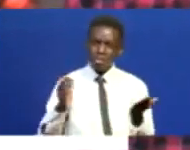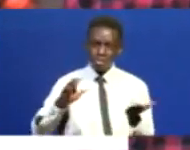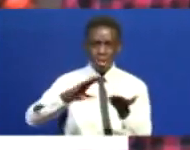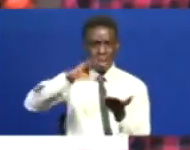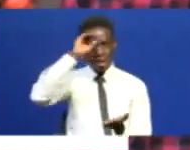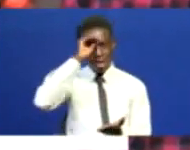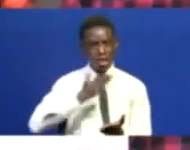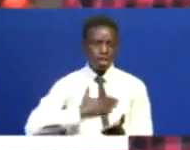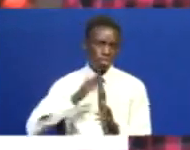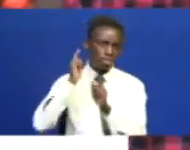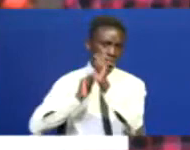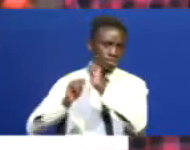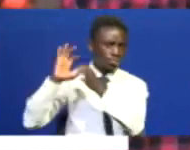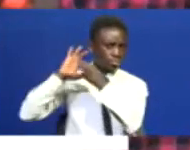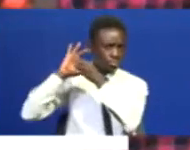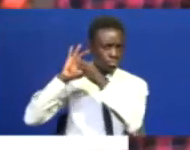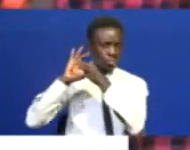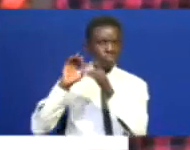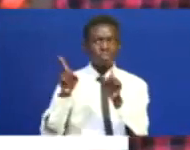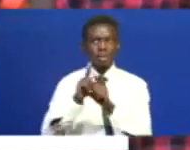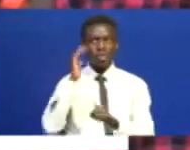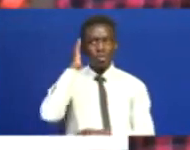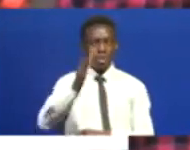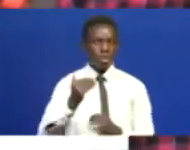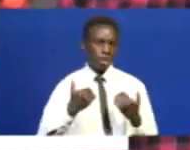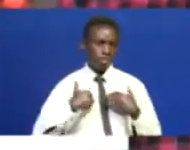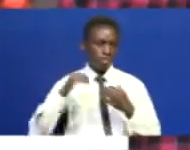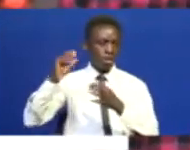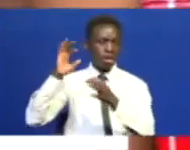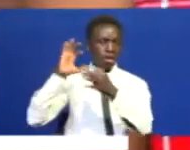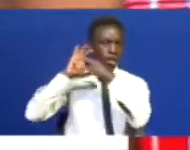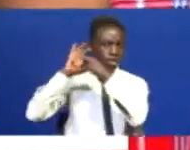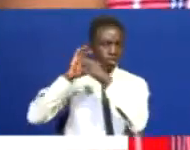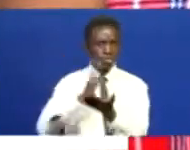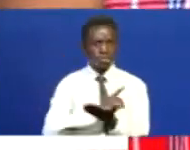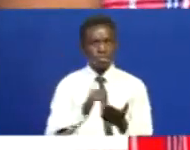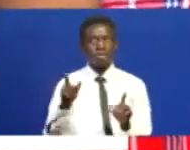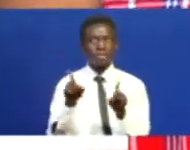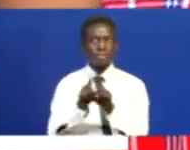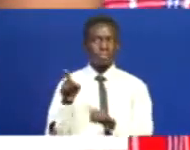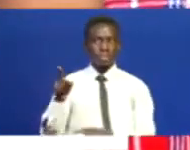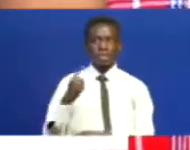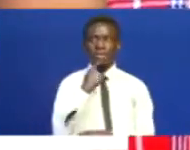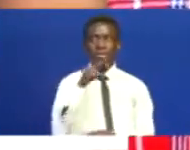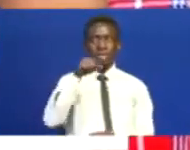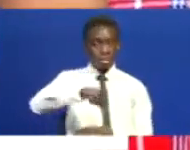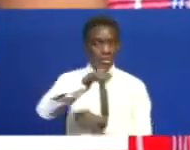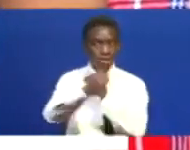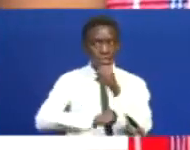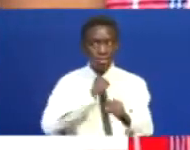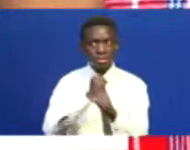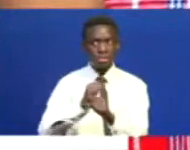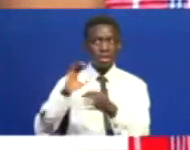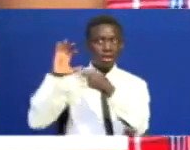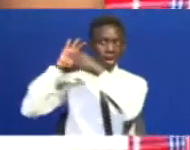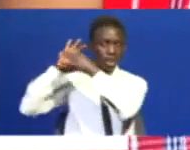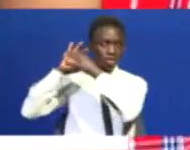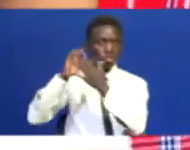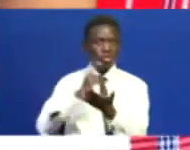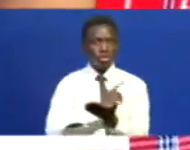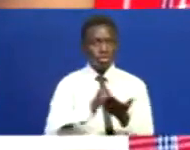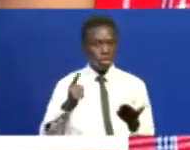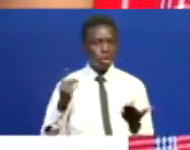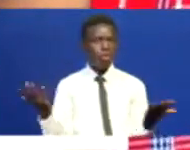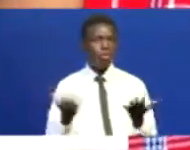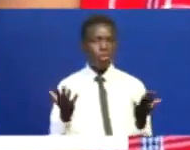kudumisha hii mila yetu ni kuwa na cultural week kama hii. Tumesema hii mwaka hii cultural week itakuwa Masai Mara National